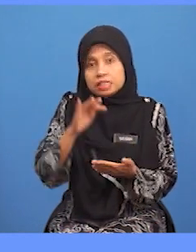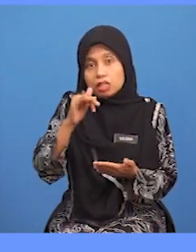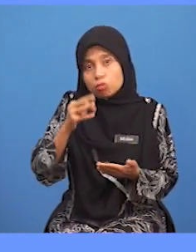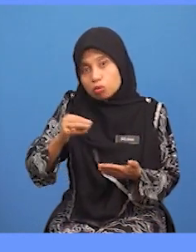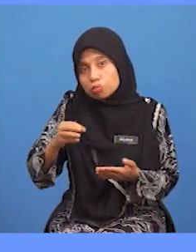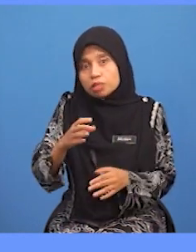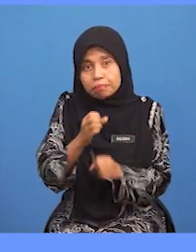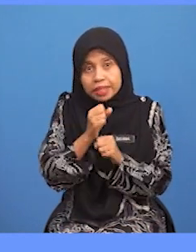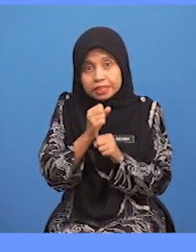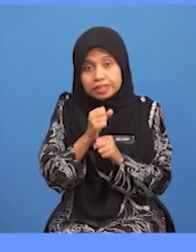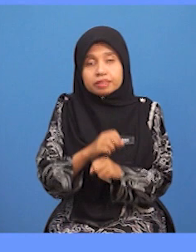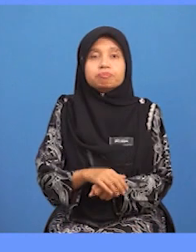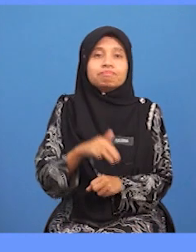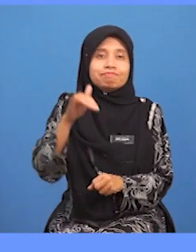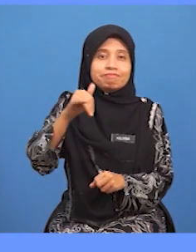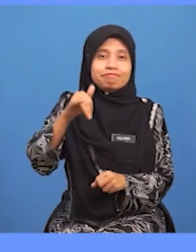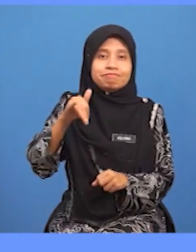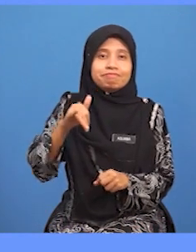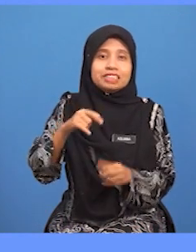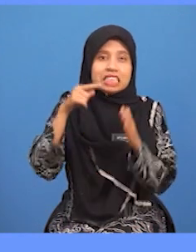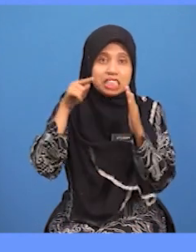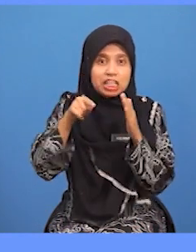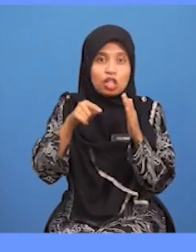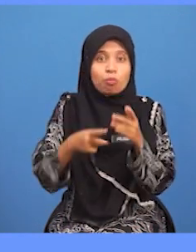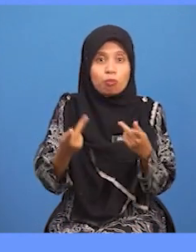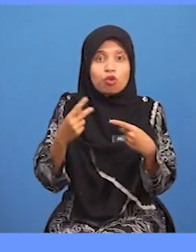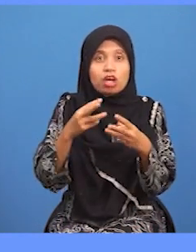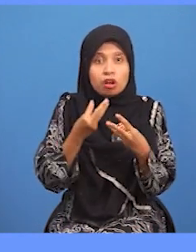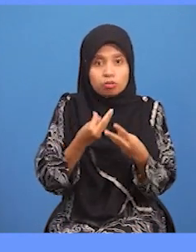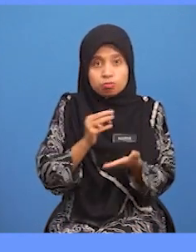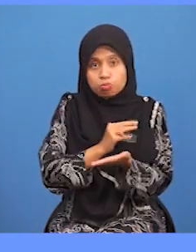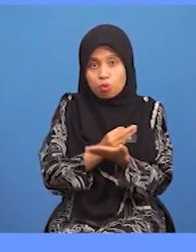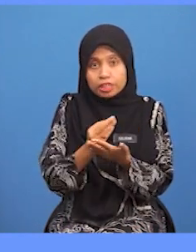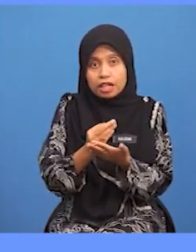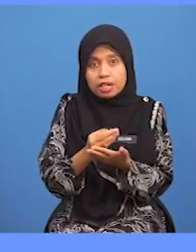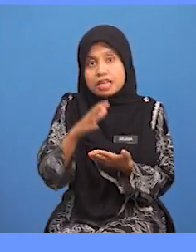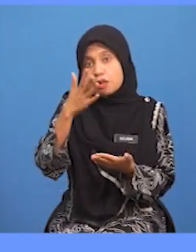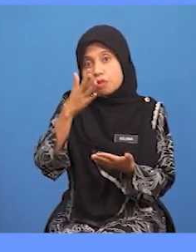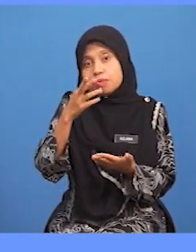murid-murid peroleh? Ya, titik pulang modal yang diperoleh ialah